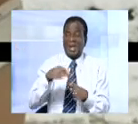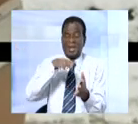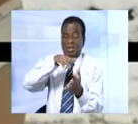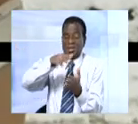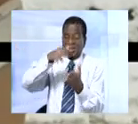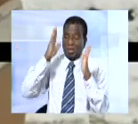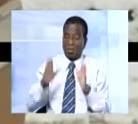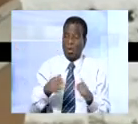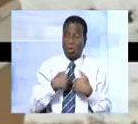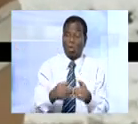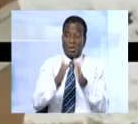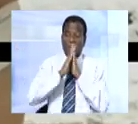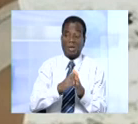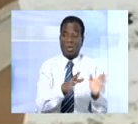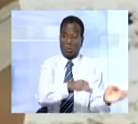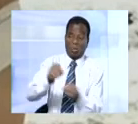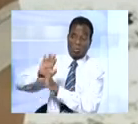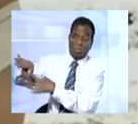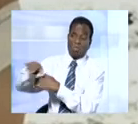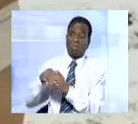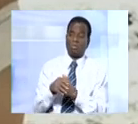vouloir brouiller les lignes entre l'art et la vie.